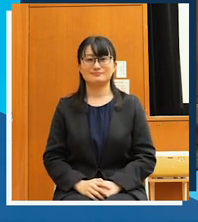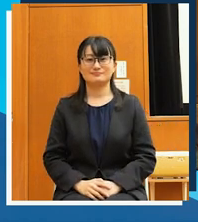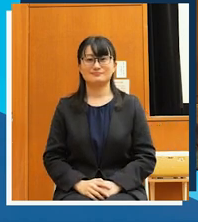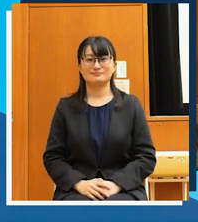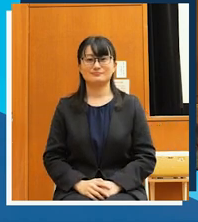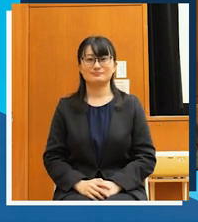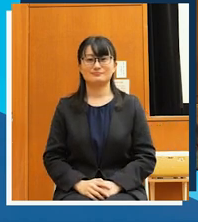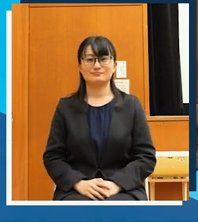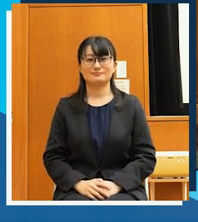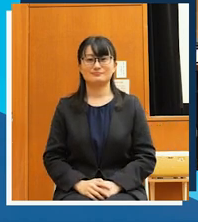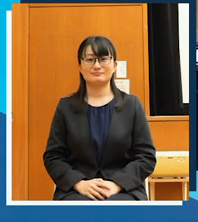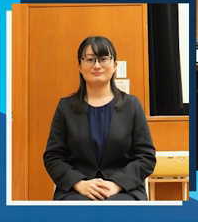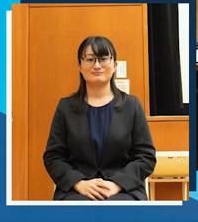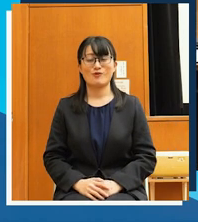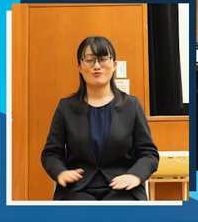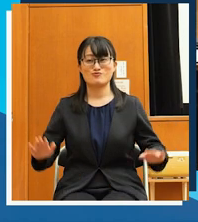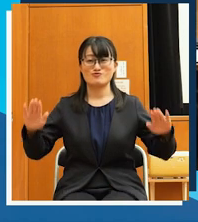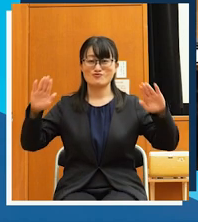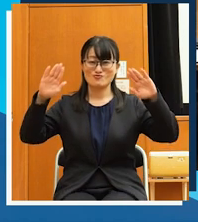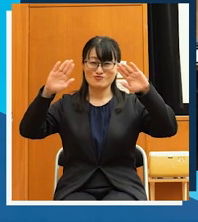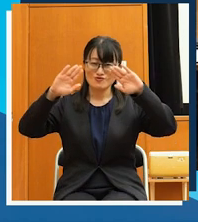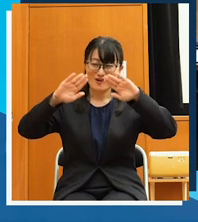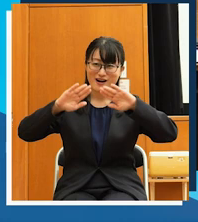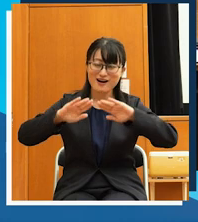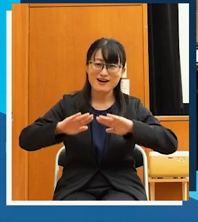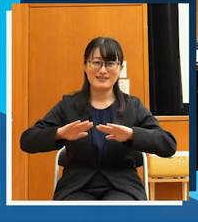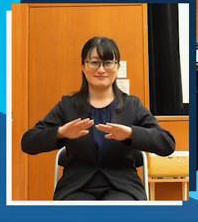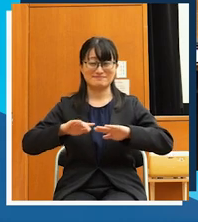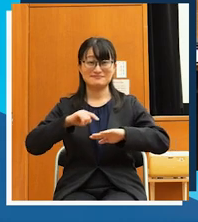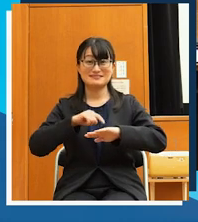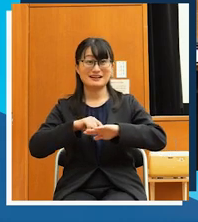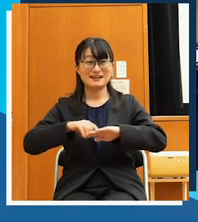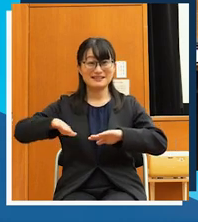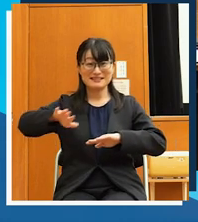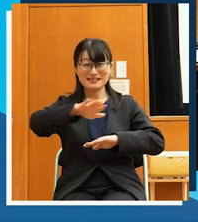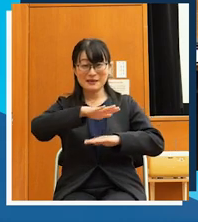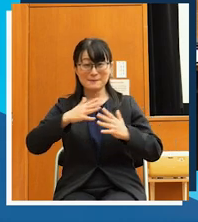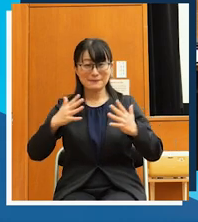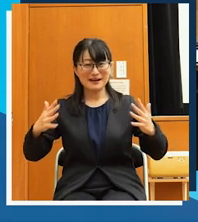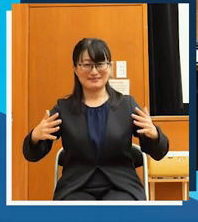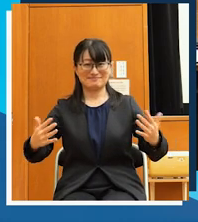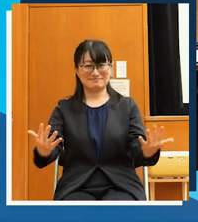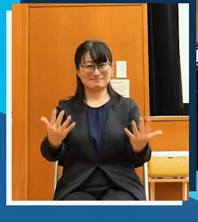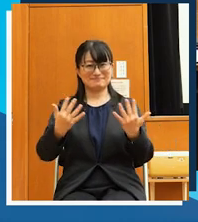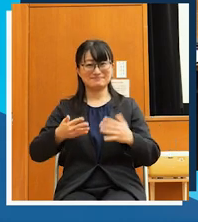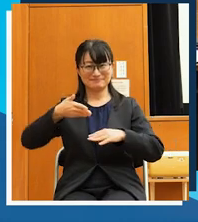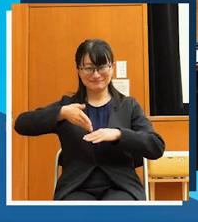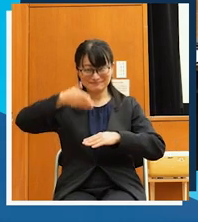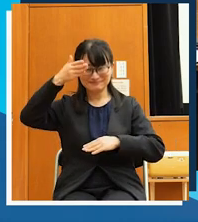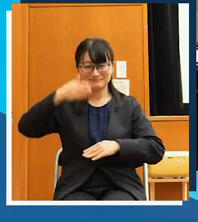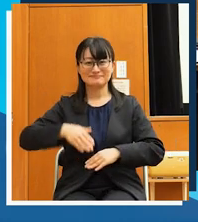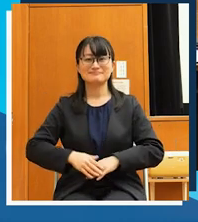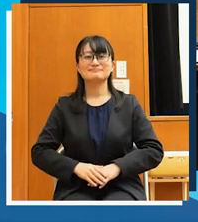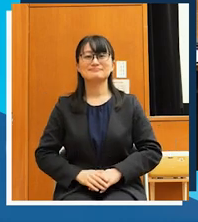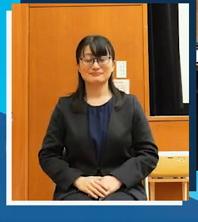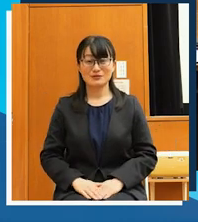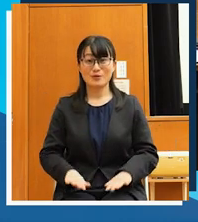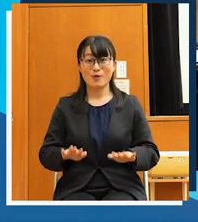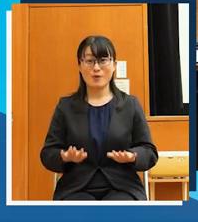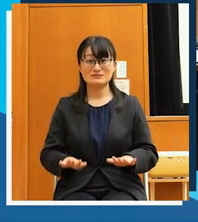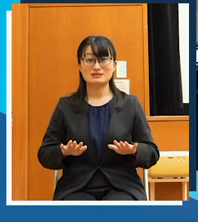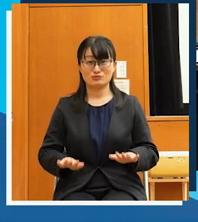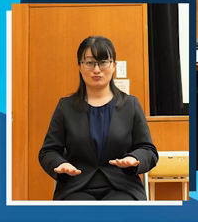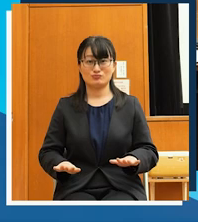えこあのもう暗くなってる時間にあのえたくさんお集まりいただきありがとうございましたえっと本日は